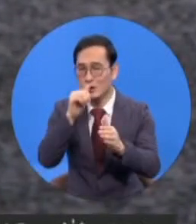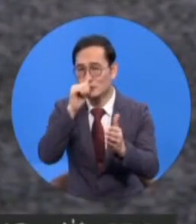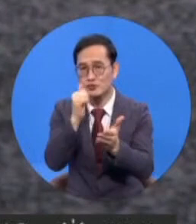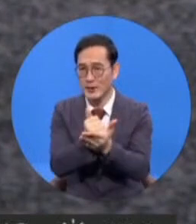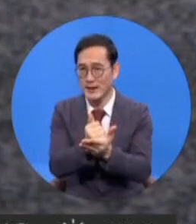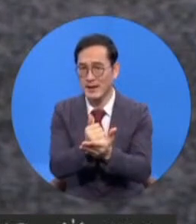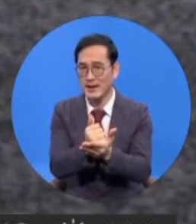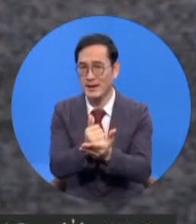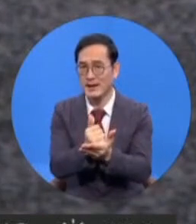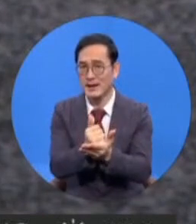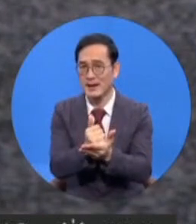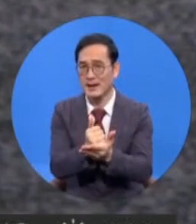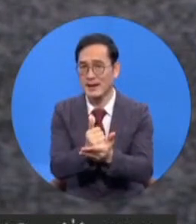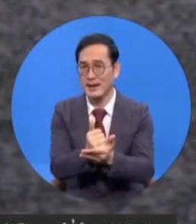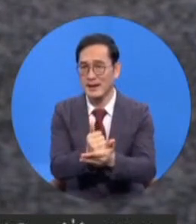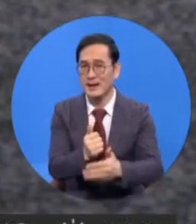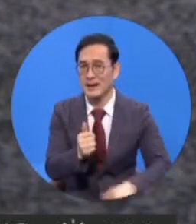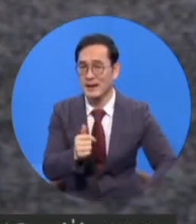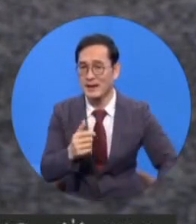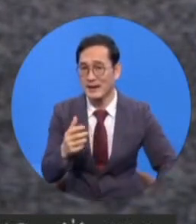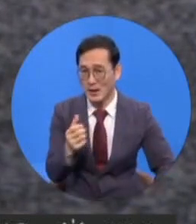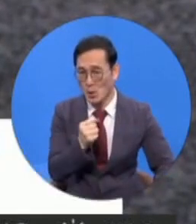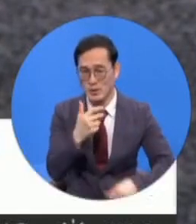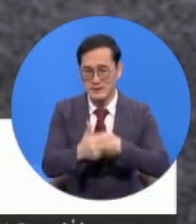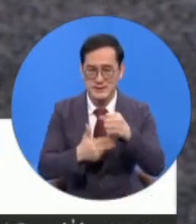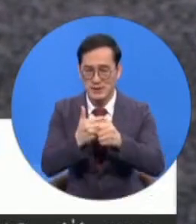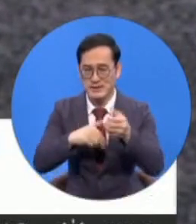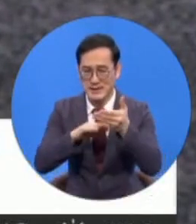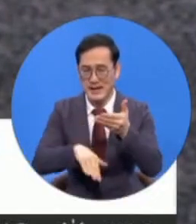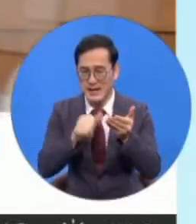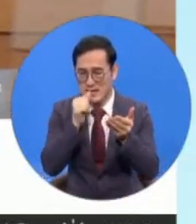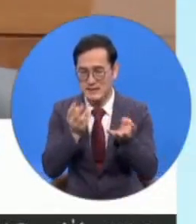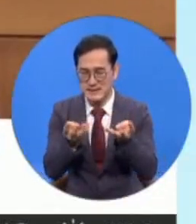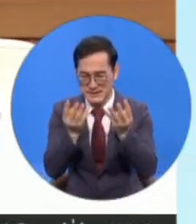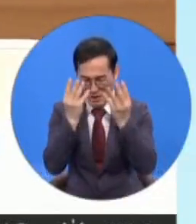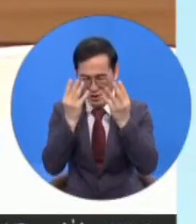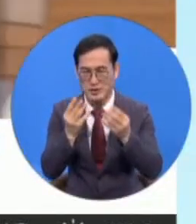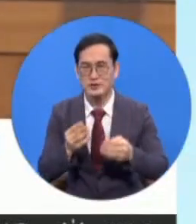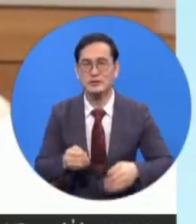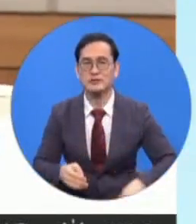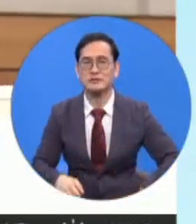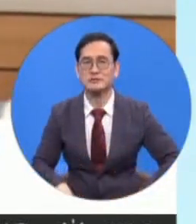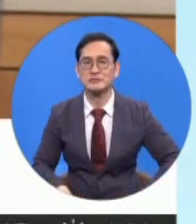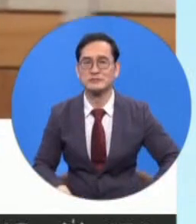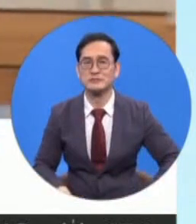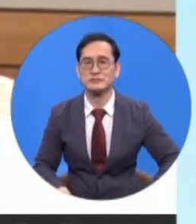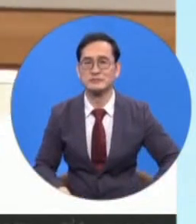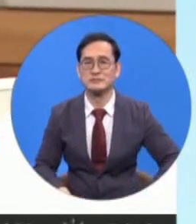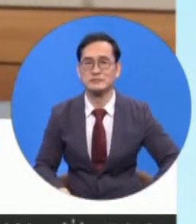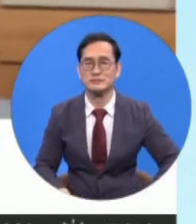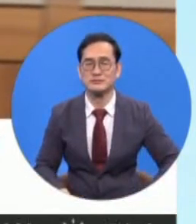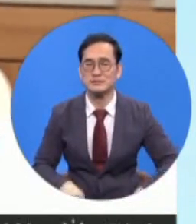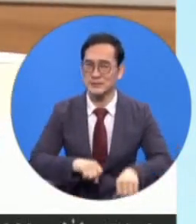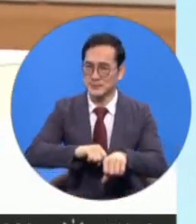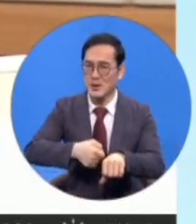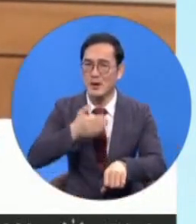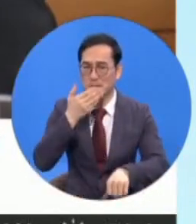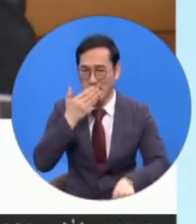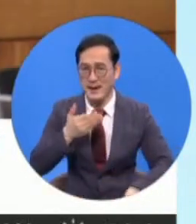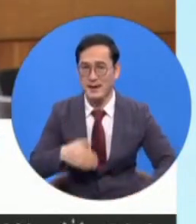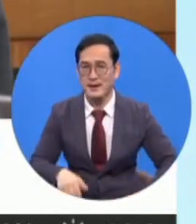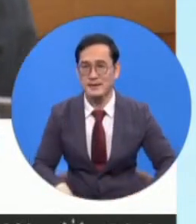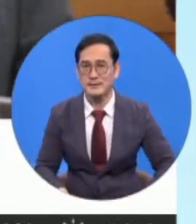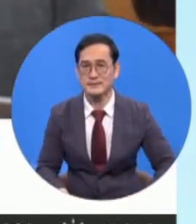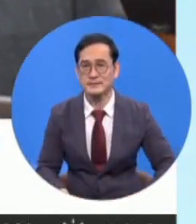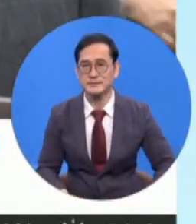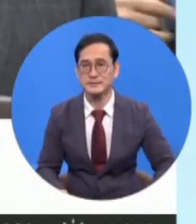명으로 7년이 아이 징역 7년 이하의 자격정지 형의 처할 수 있는 행위를 정치에 관여 행위라고 이제 열 거라면서 이 사건과